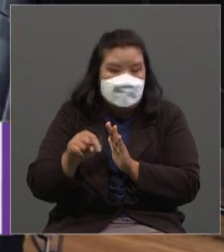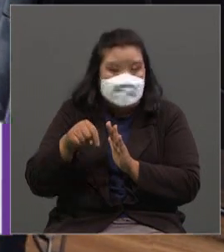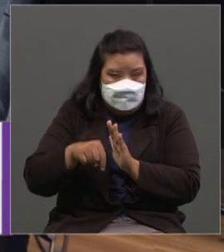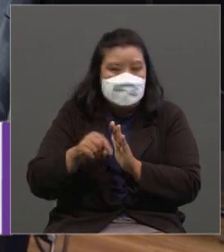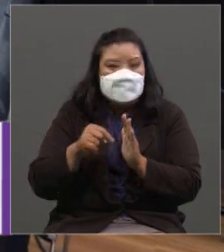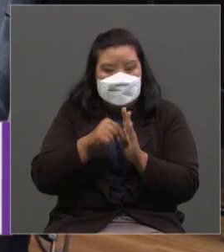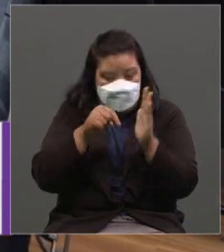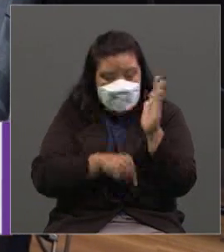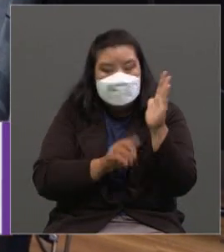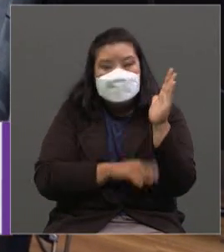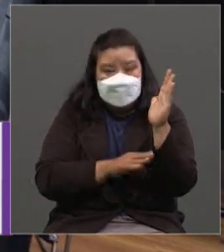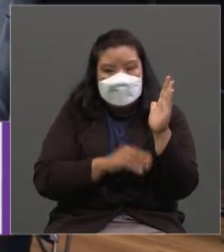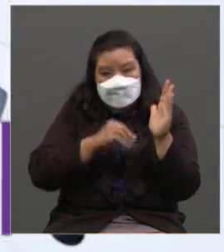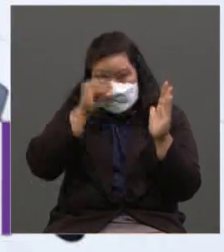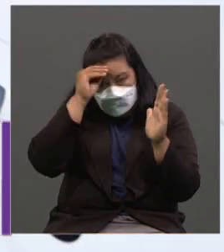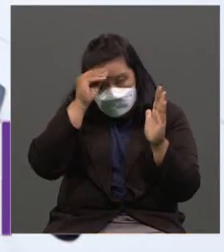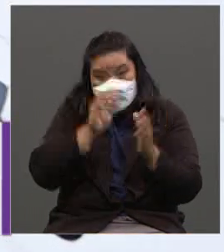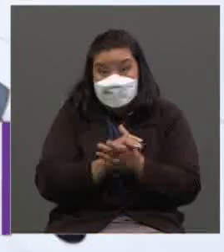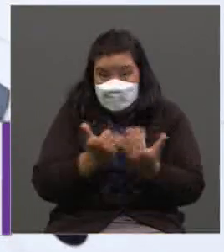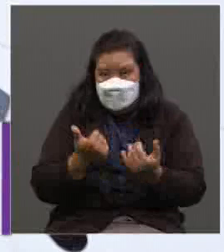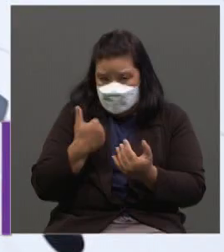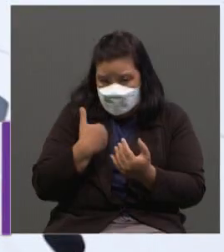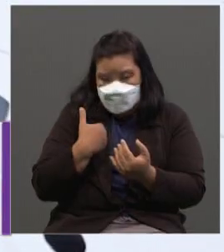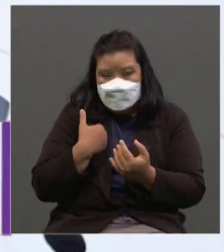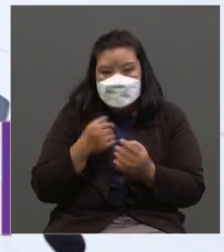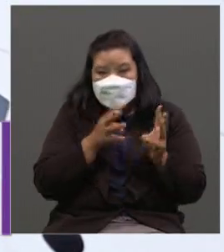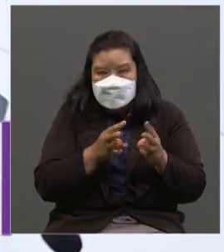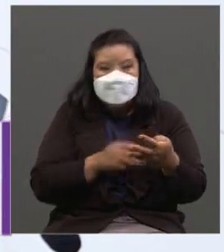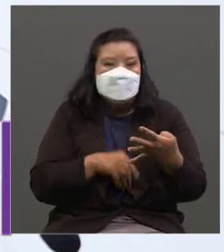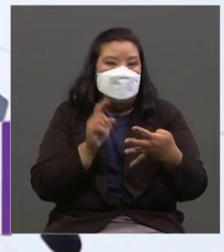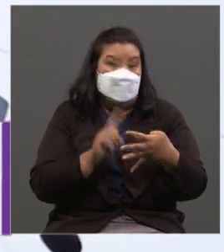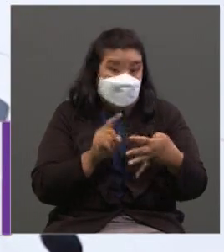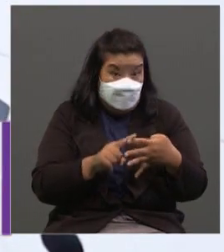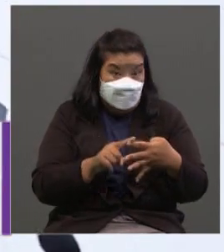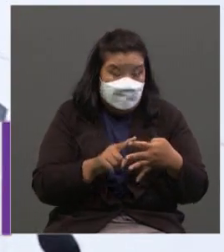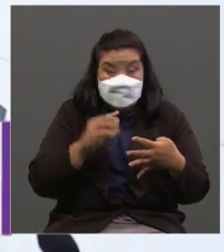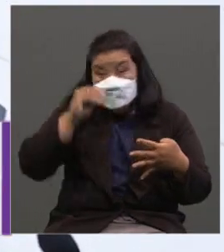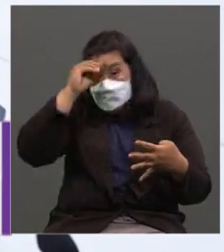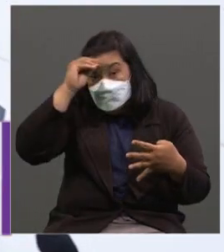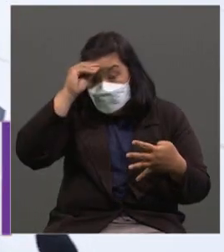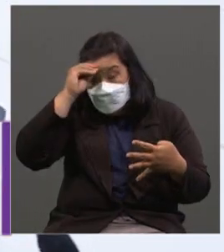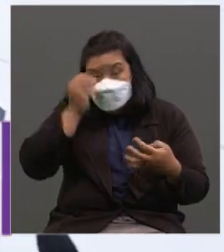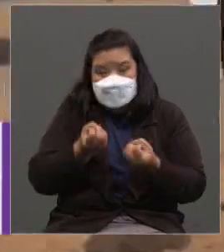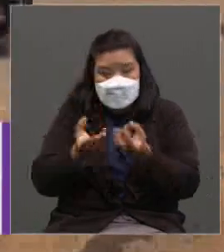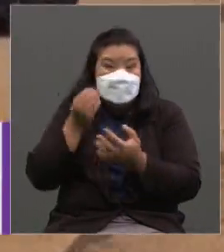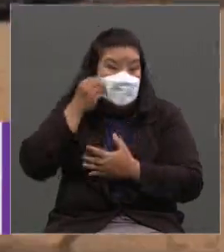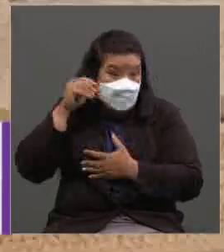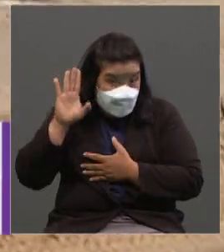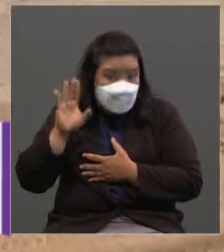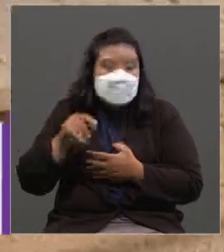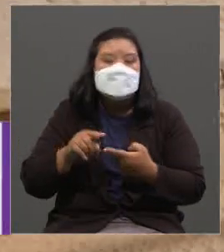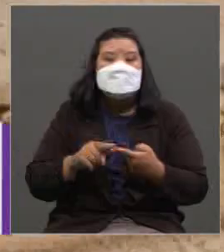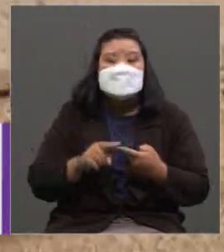ใต้นะครับคือทางส.อบตเนี่ยได้กำหนดแผนการเอาไว้ 4แนวทางด้วยกันก็คือการนำนักศึกษากลับภูมิลำเนาจังหวัดชายแดนภาคใต้